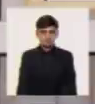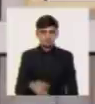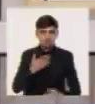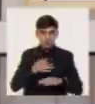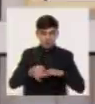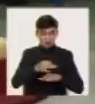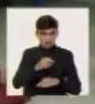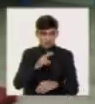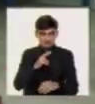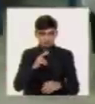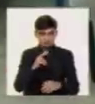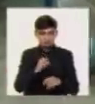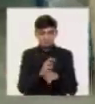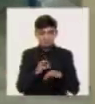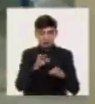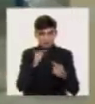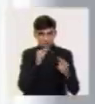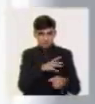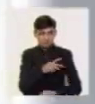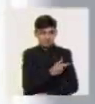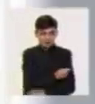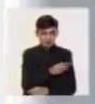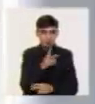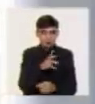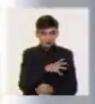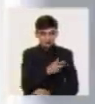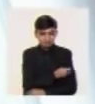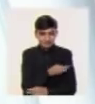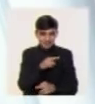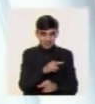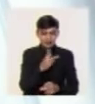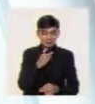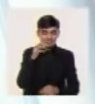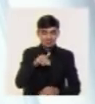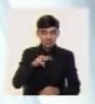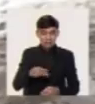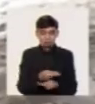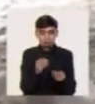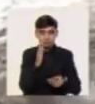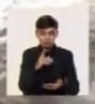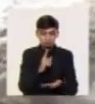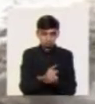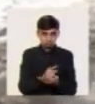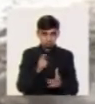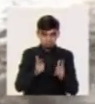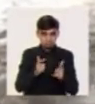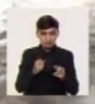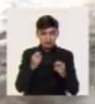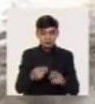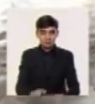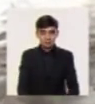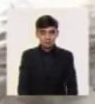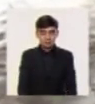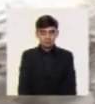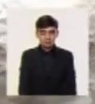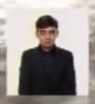Жамбыл облысында коронавирусқа қарсы отандық вакцинаны салғызғандарға 200 мың теңге берілетіні рас па? Мен негізі өзім салдырмас едім.